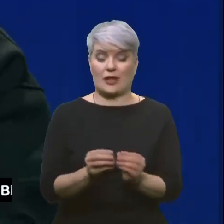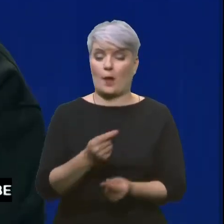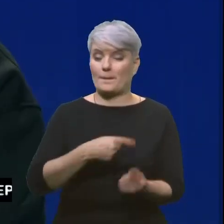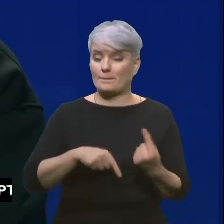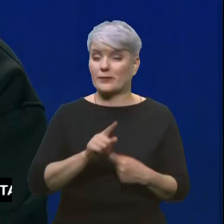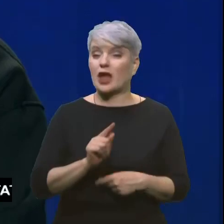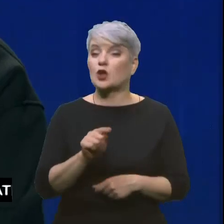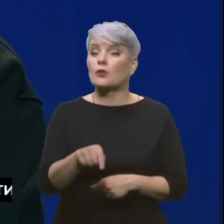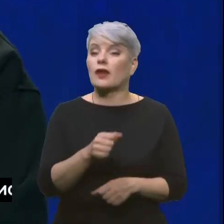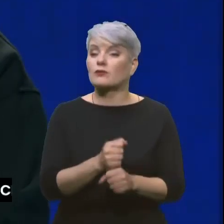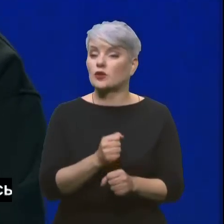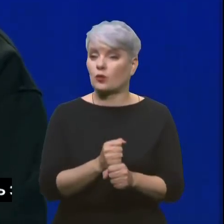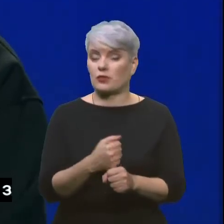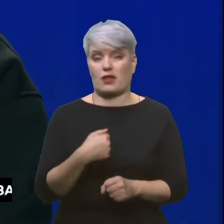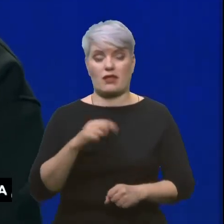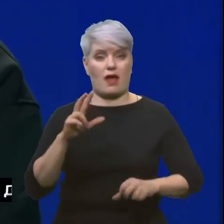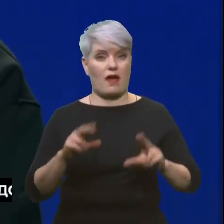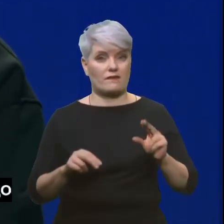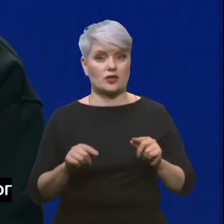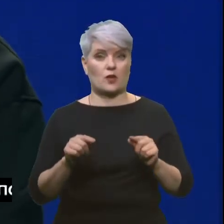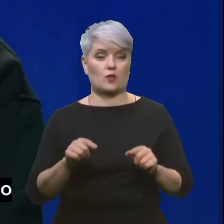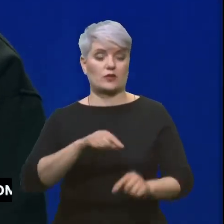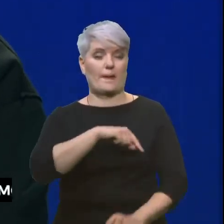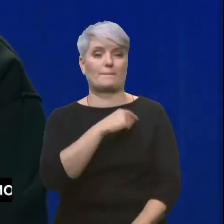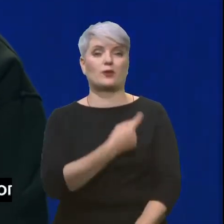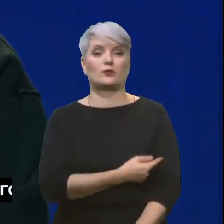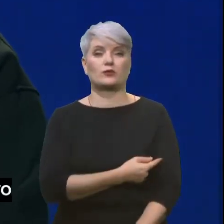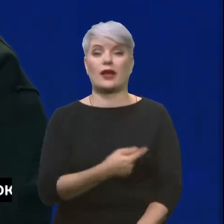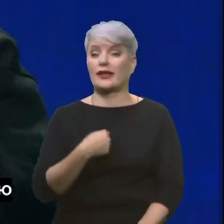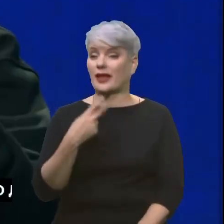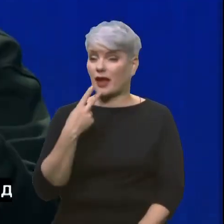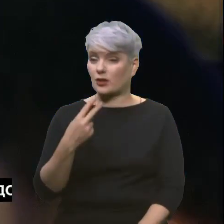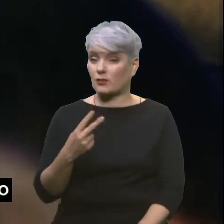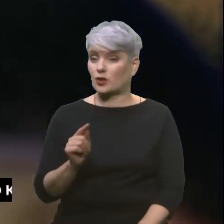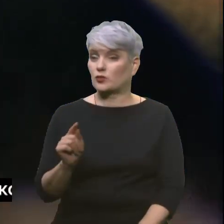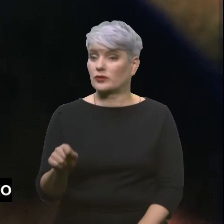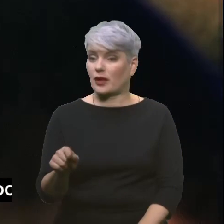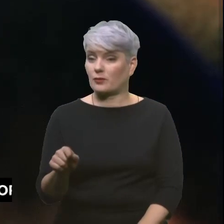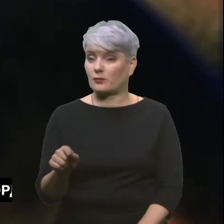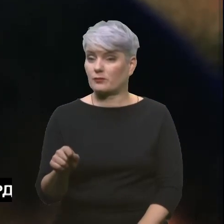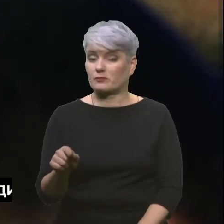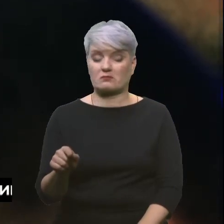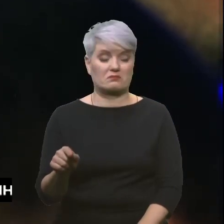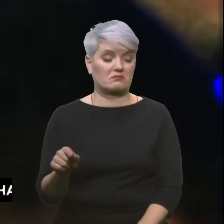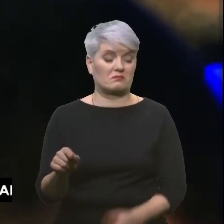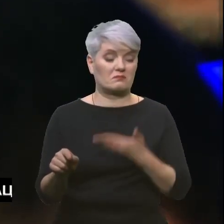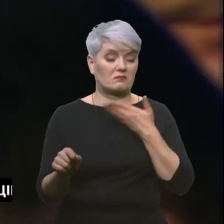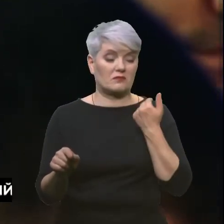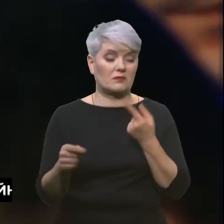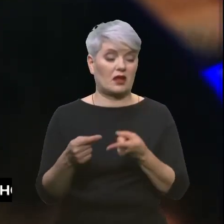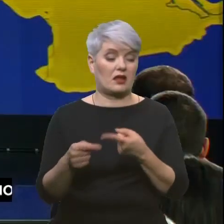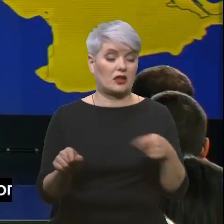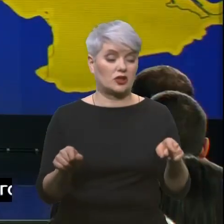там зробили, і я вважаю, що це потужно. І якщо я бачу це там, і не бачу в іншій